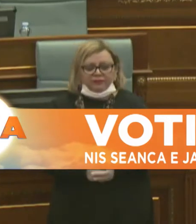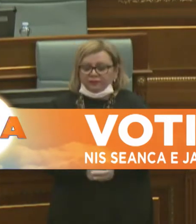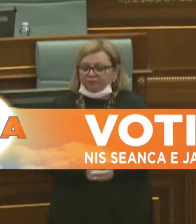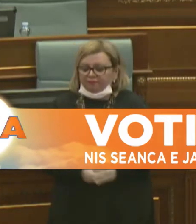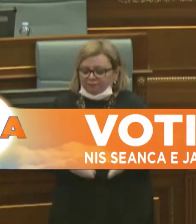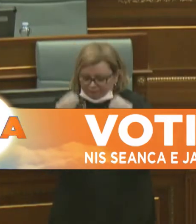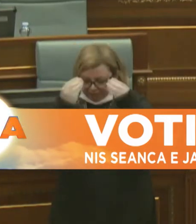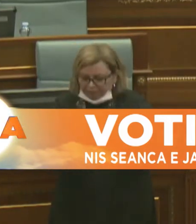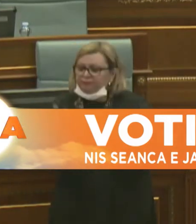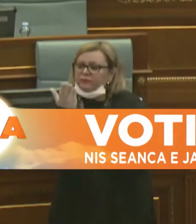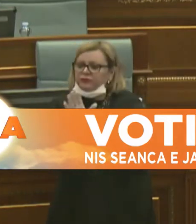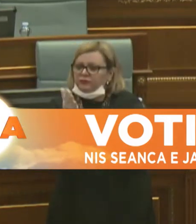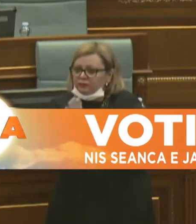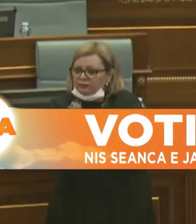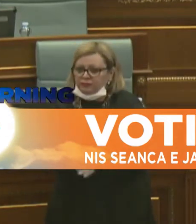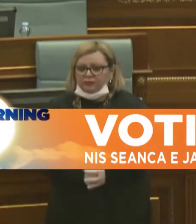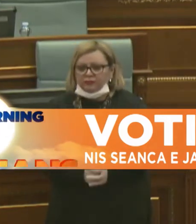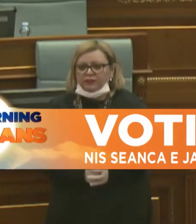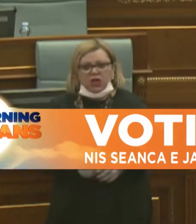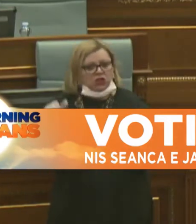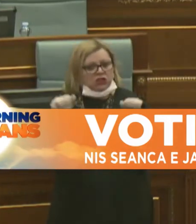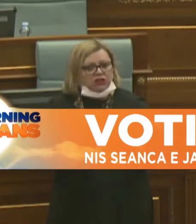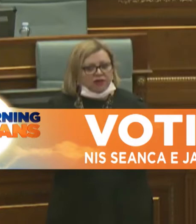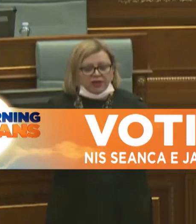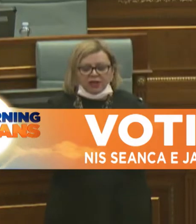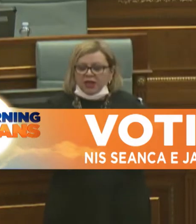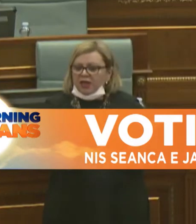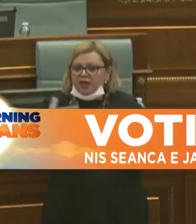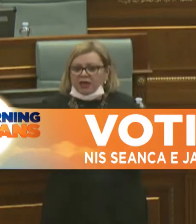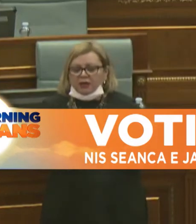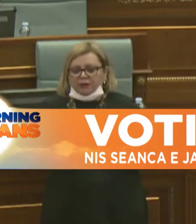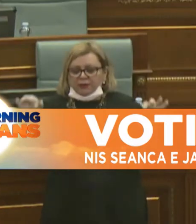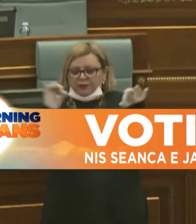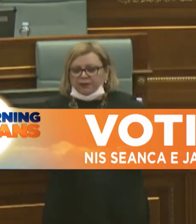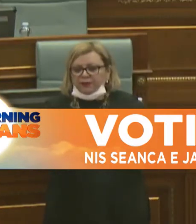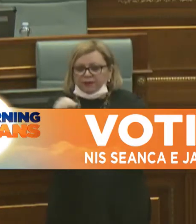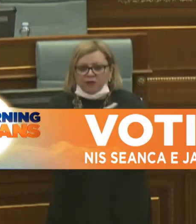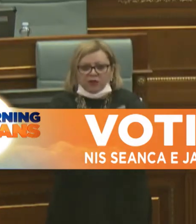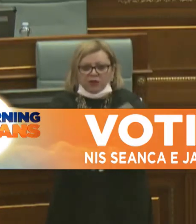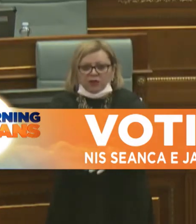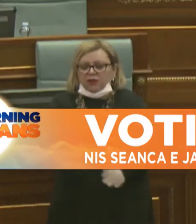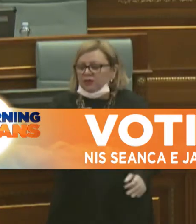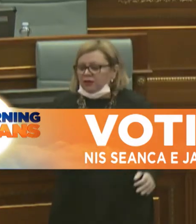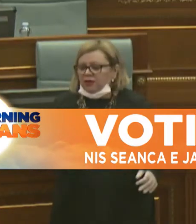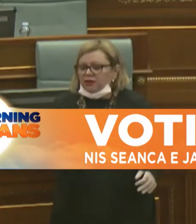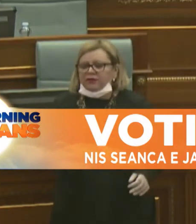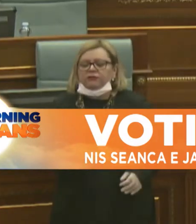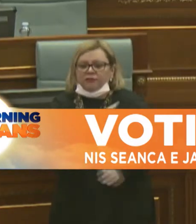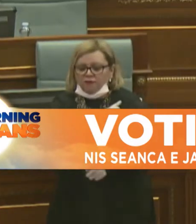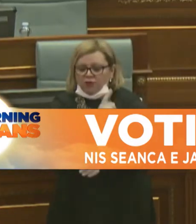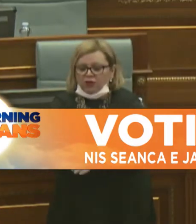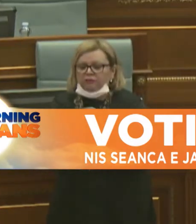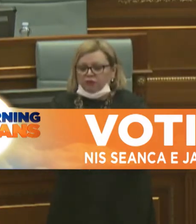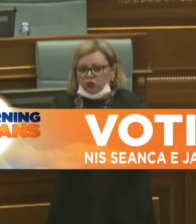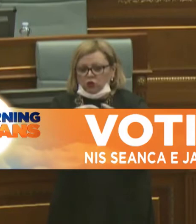Të nderuar deputet, qeveria e re nuk do të ketë asnjë fuqi tjetër përveç asaj që bëron